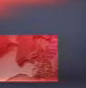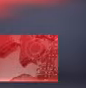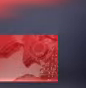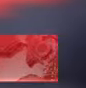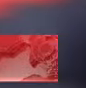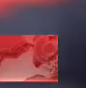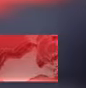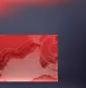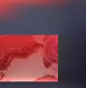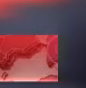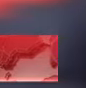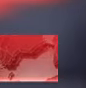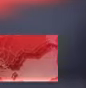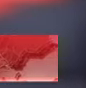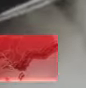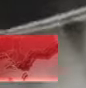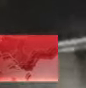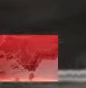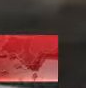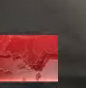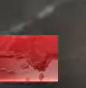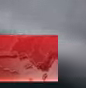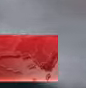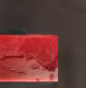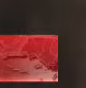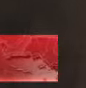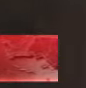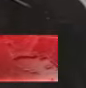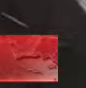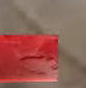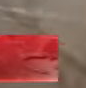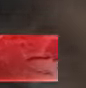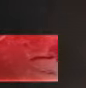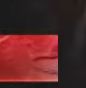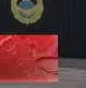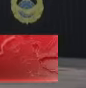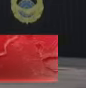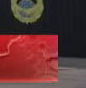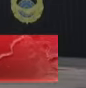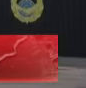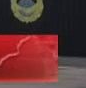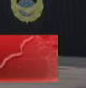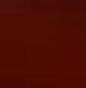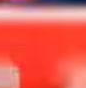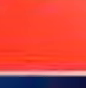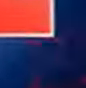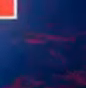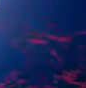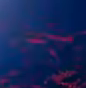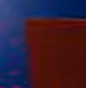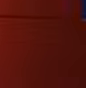и сегодня утром, к сожалению, не скончался. Что произошло на автодроме и при чем тут известный казахстанский блогер?